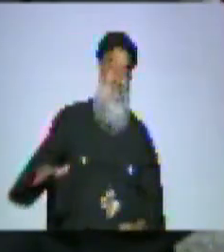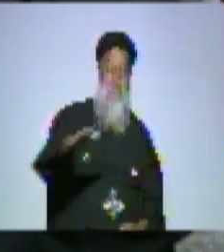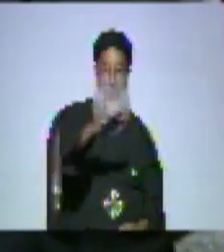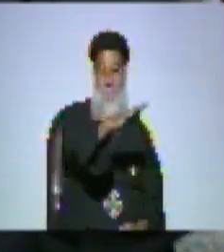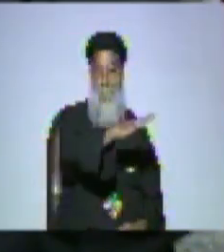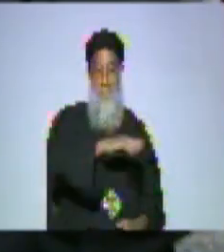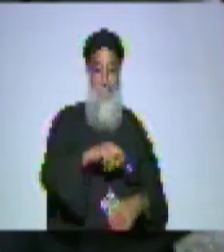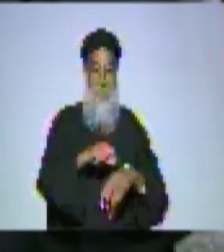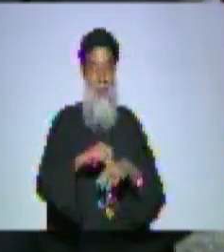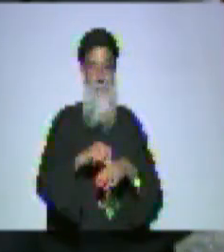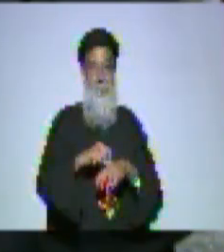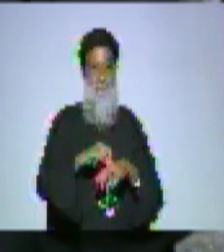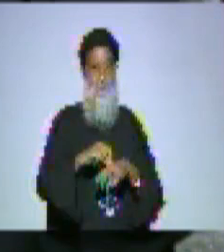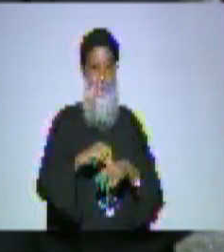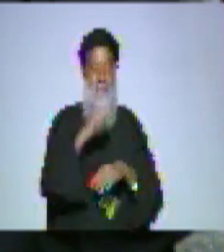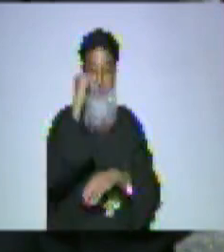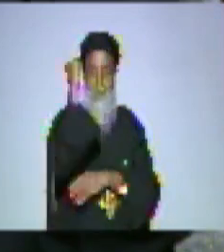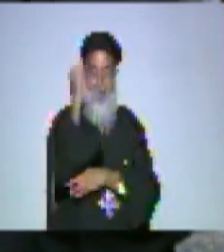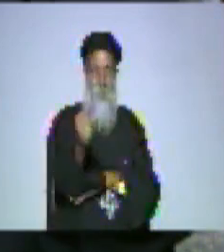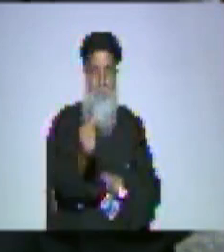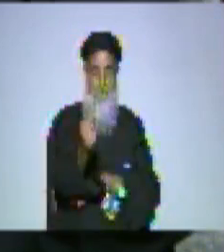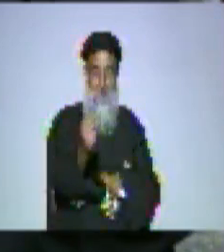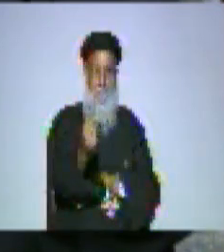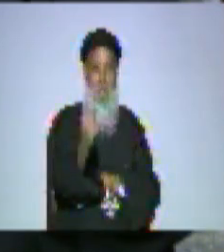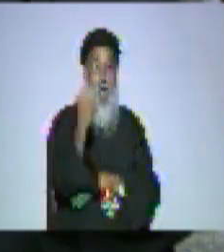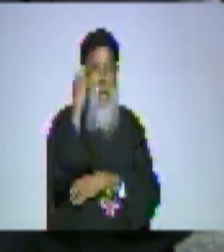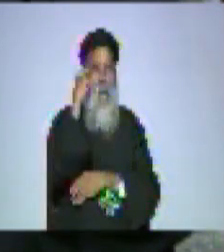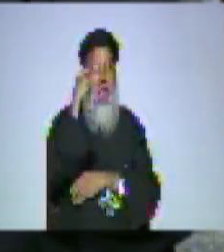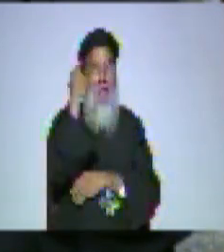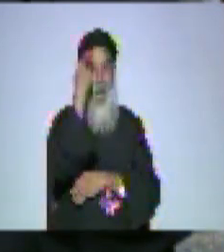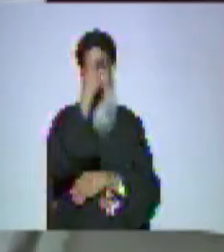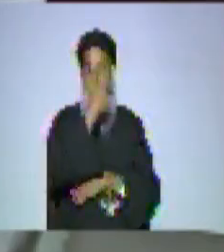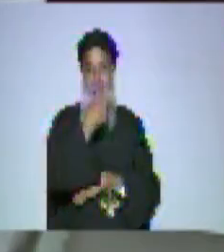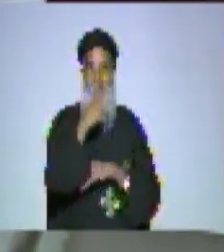مشاعر بيفرح لما السمار تطلع يعني